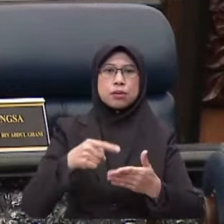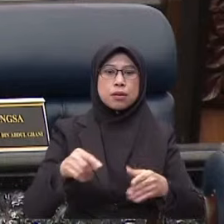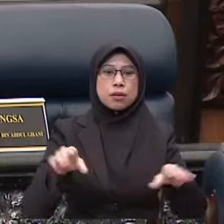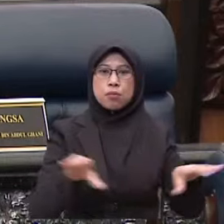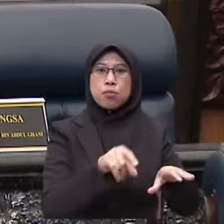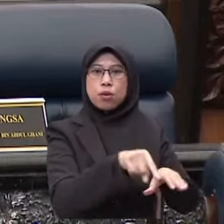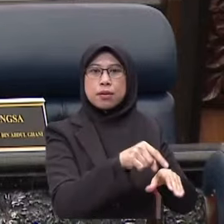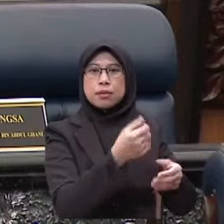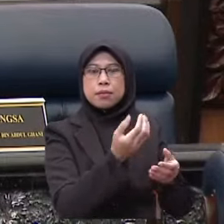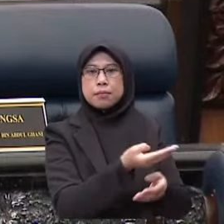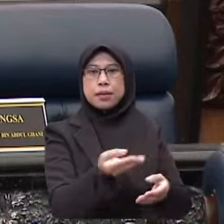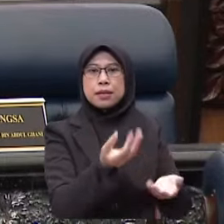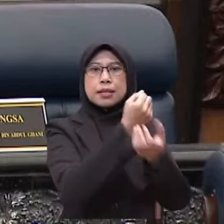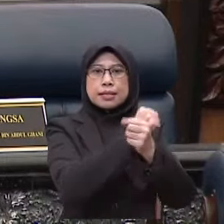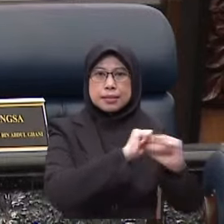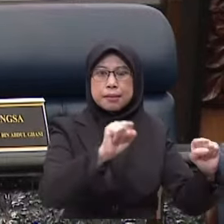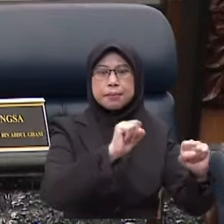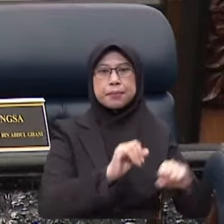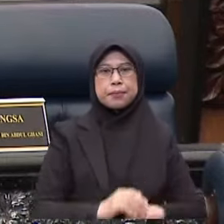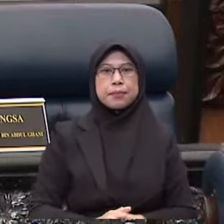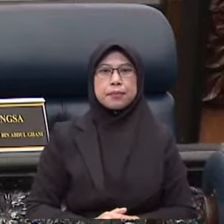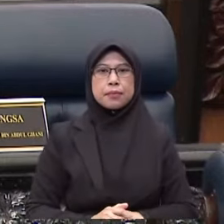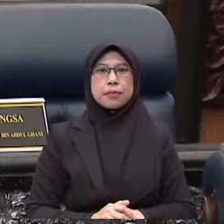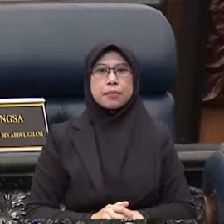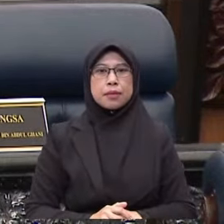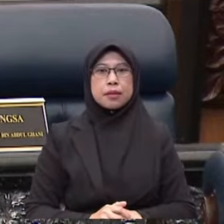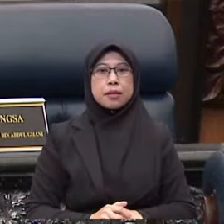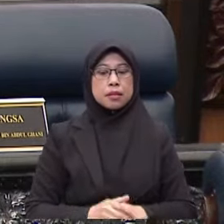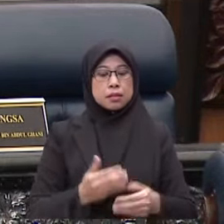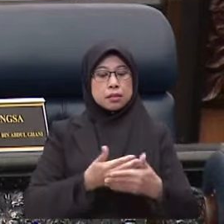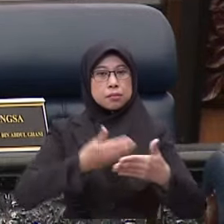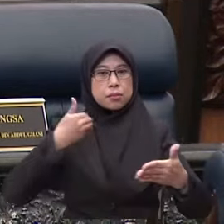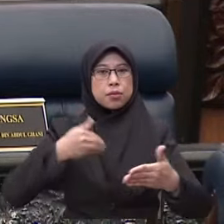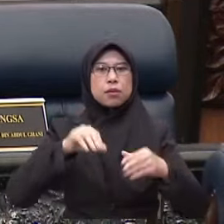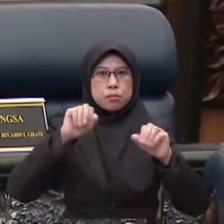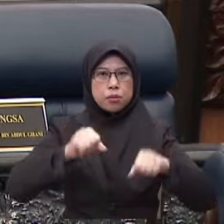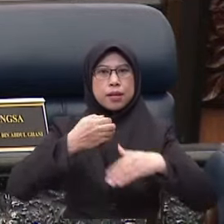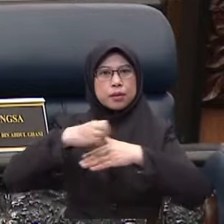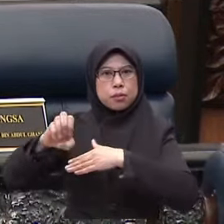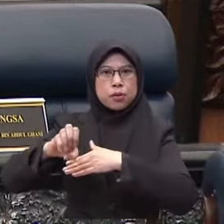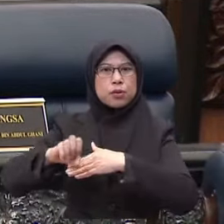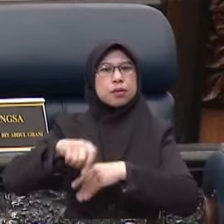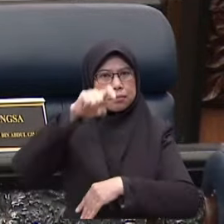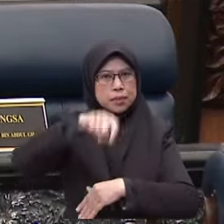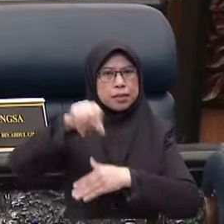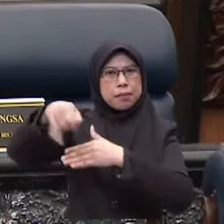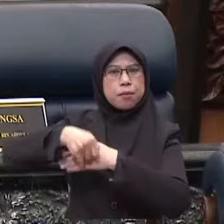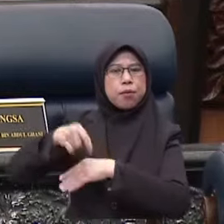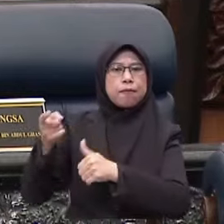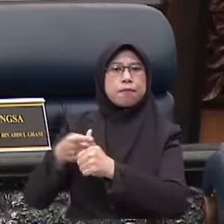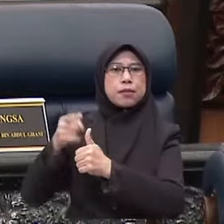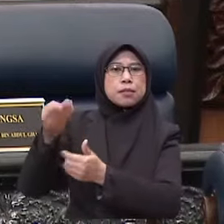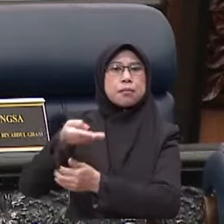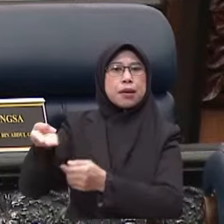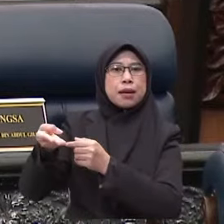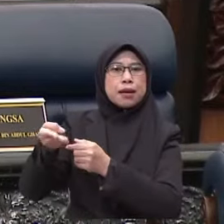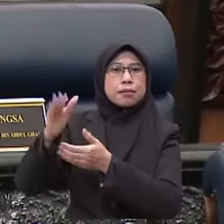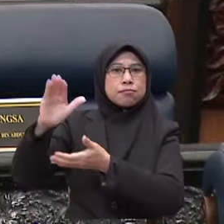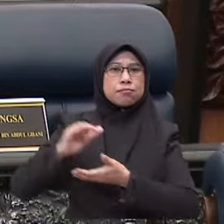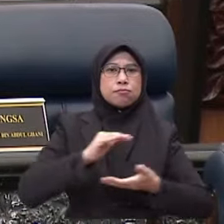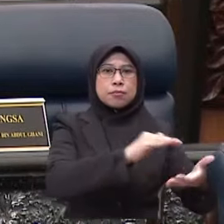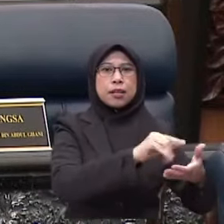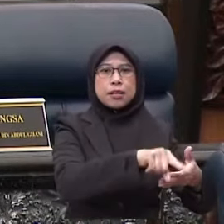barangan siap atau finish good sebelum ianya dapat dieksport ke luar negara maka penyusutan